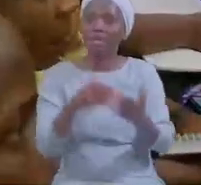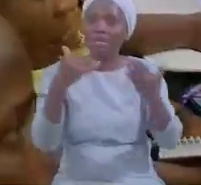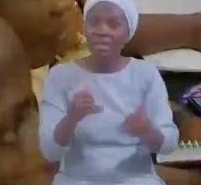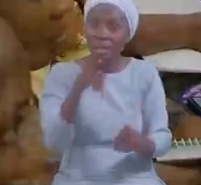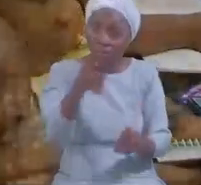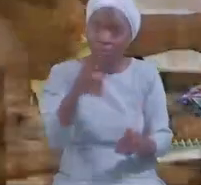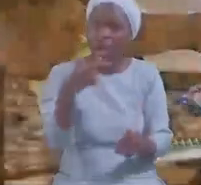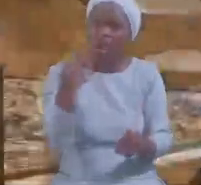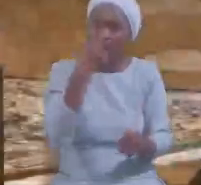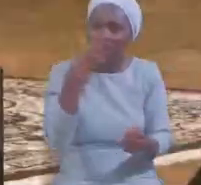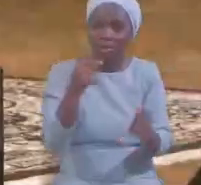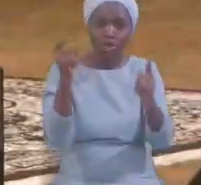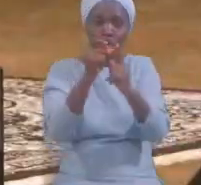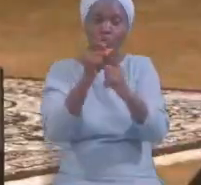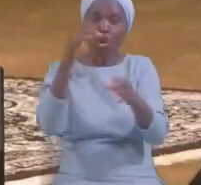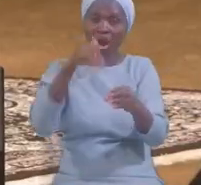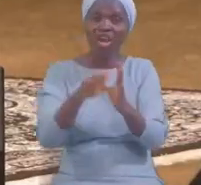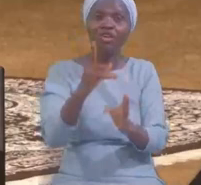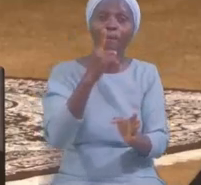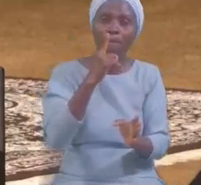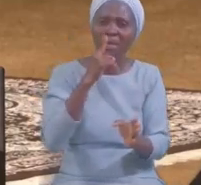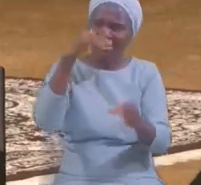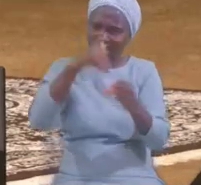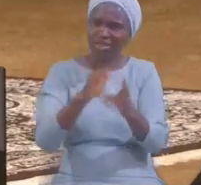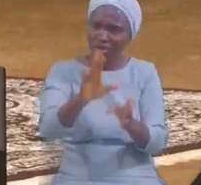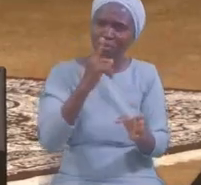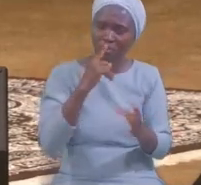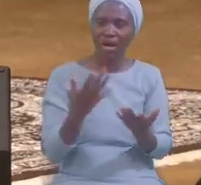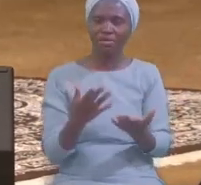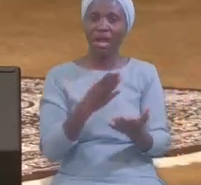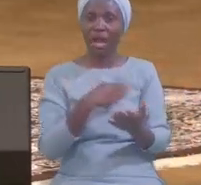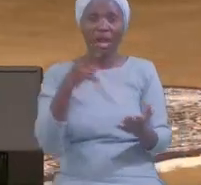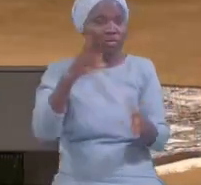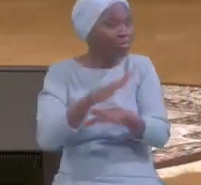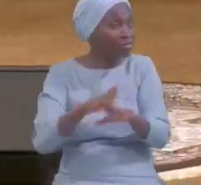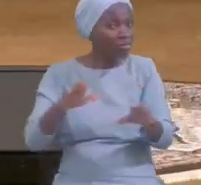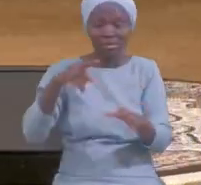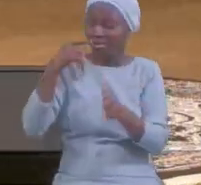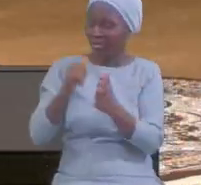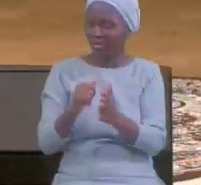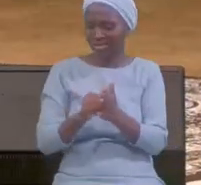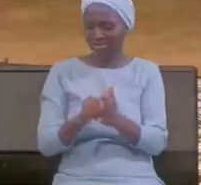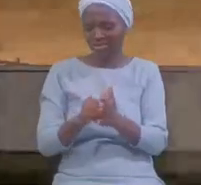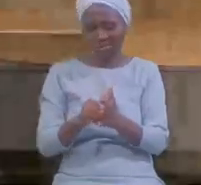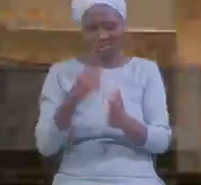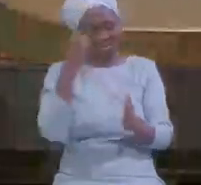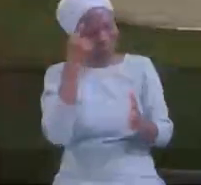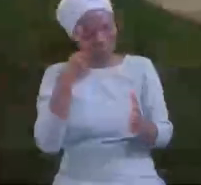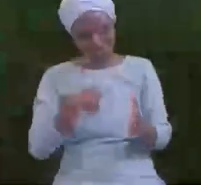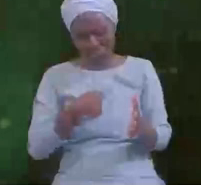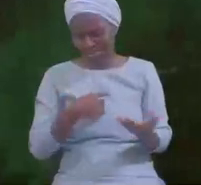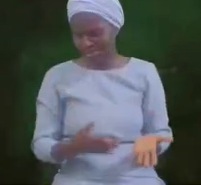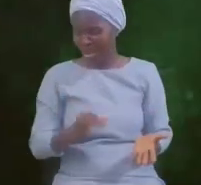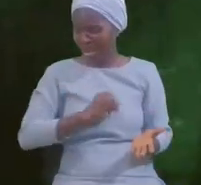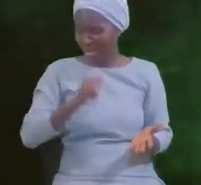parole par votre propre bouche. Vous ne dites pas, et je meurs. Soyez prudent. Vous